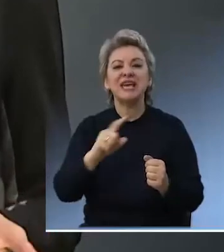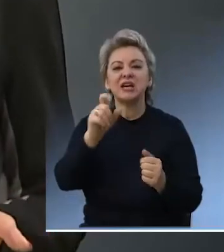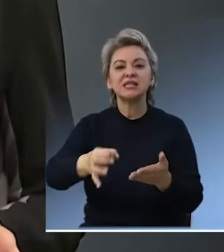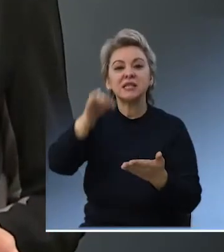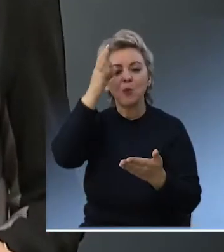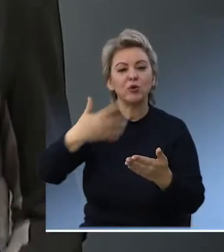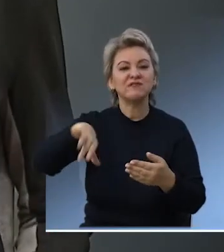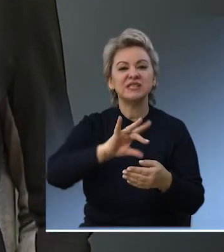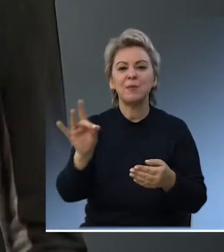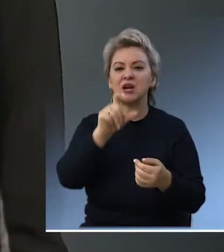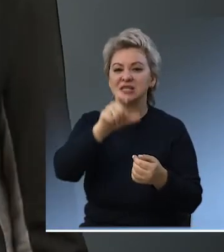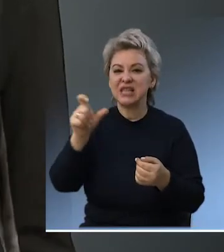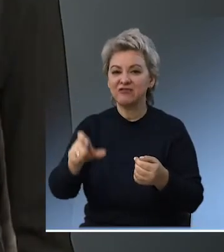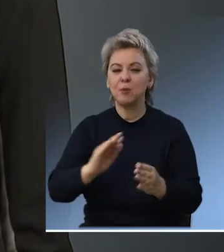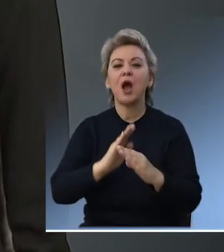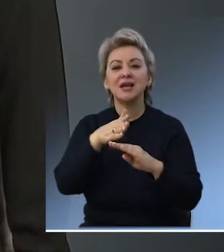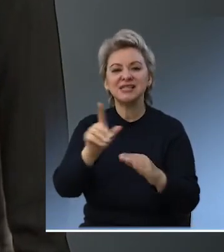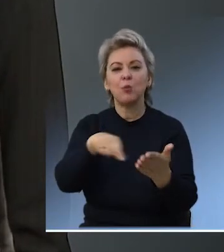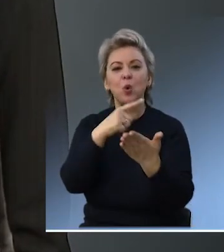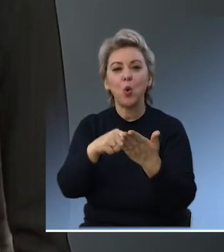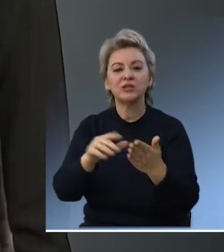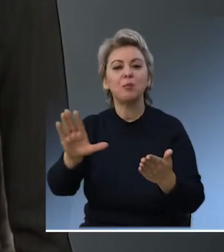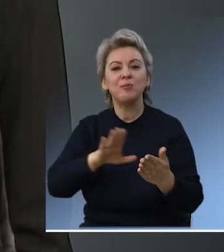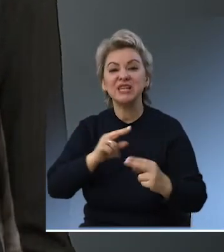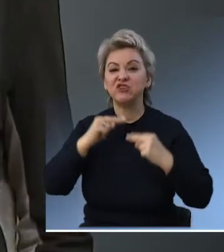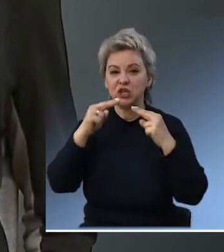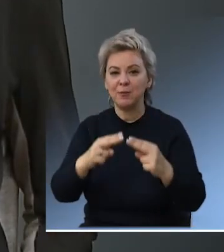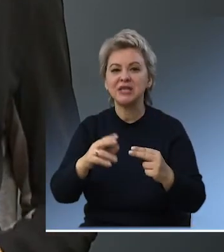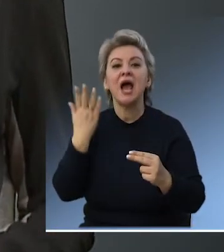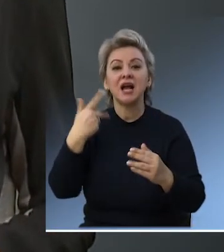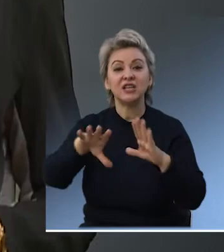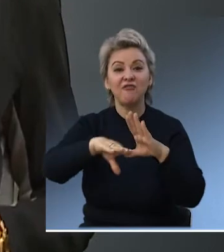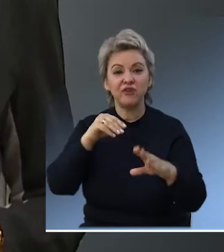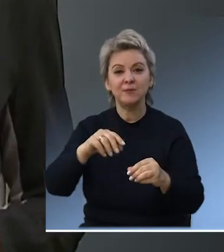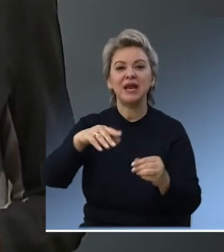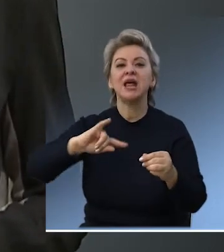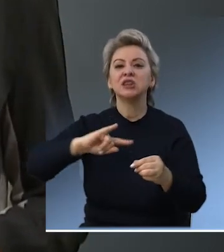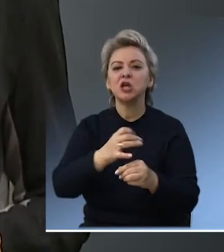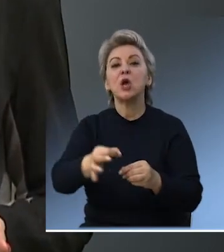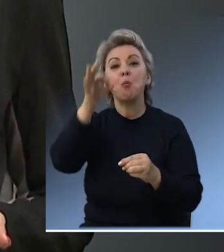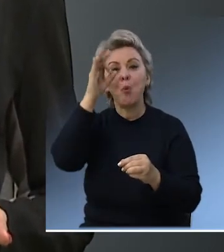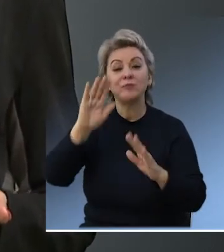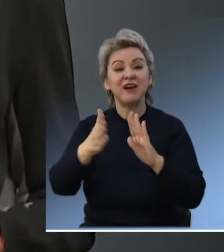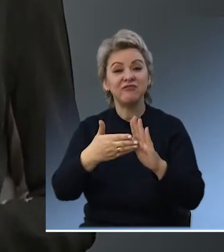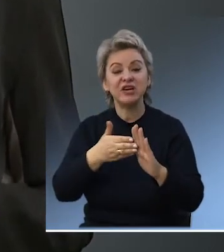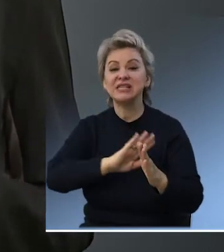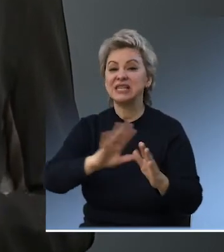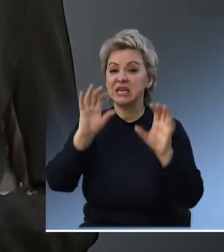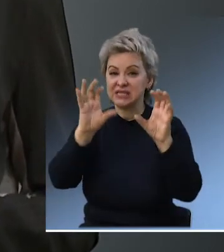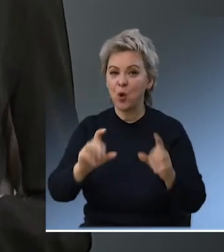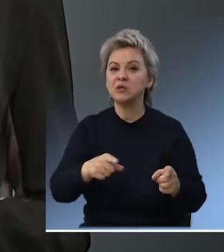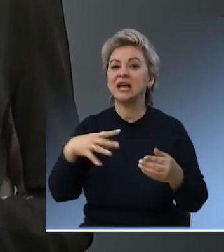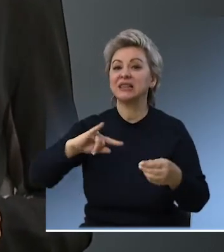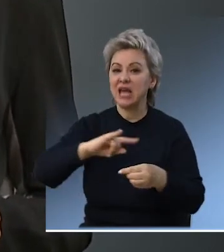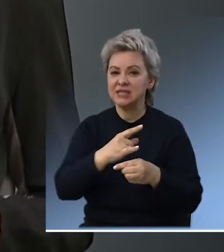Хочется еще раз напомнить всем ростовчанам и гостям города быть бдительными при выборе такси и помнить, что, вызывая